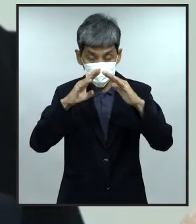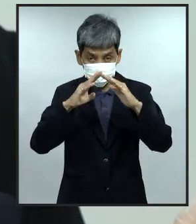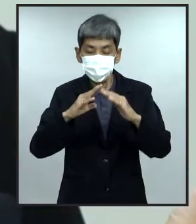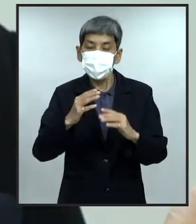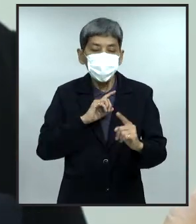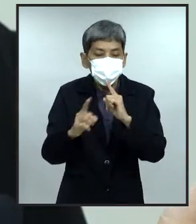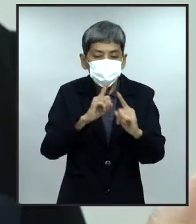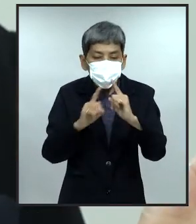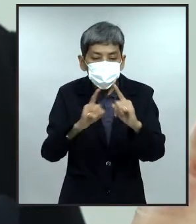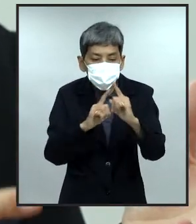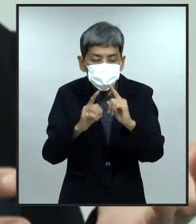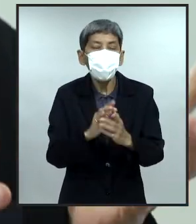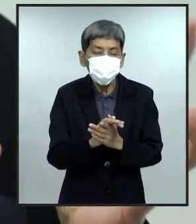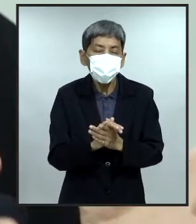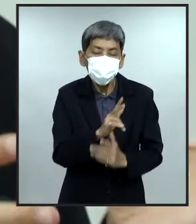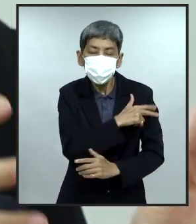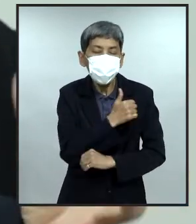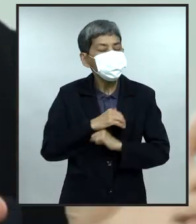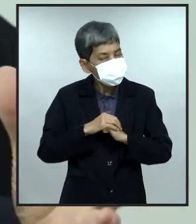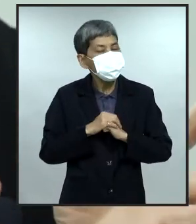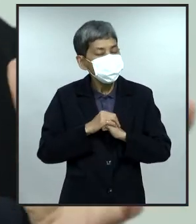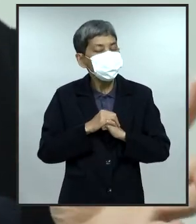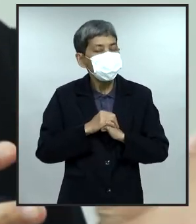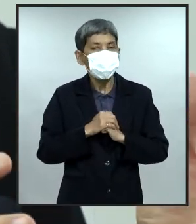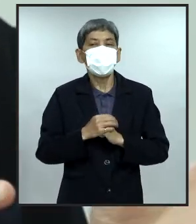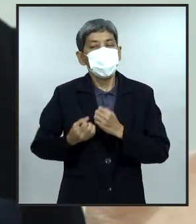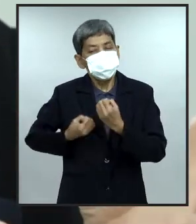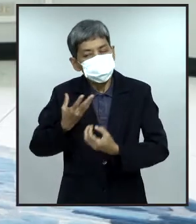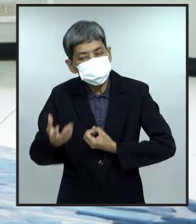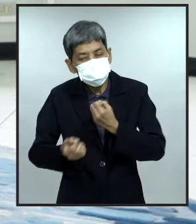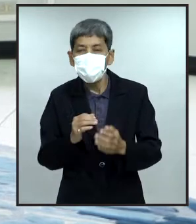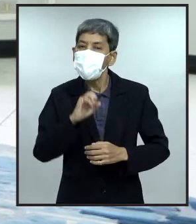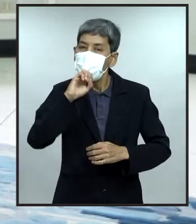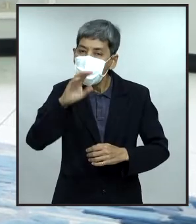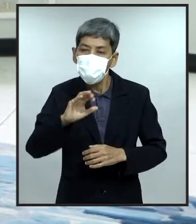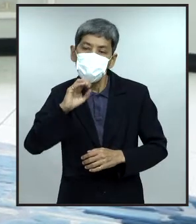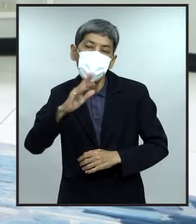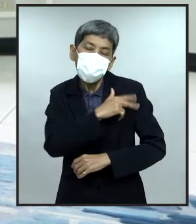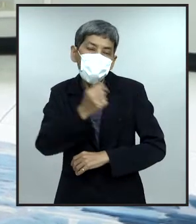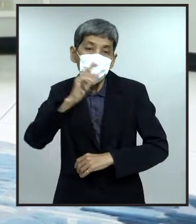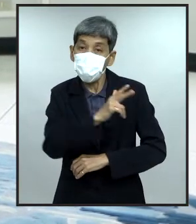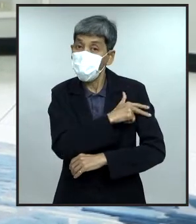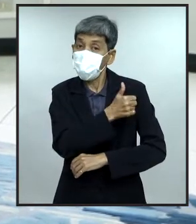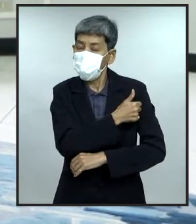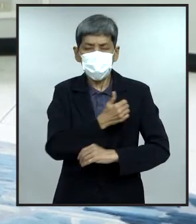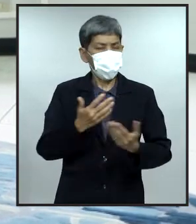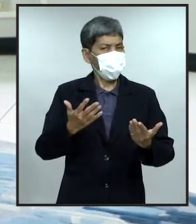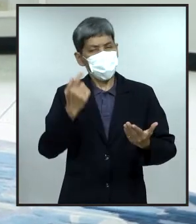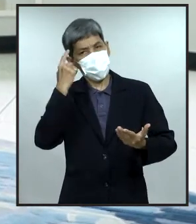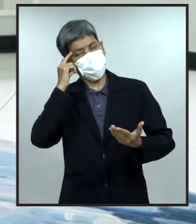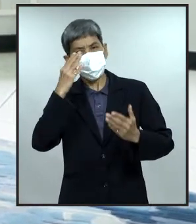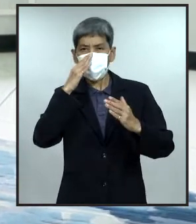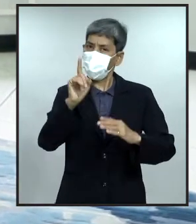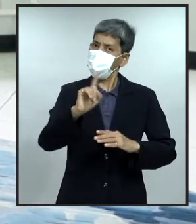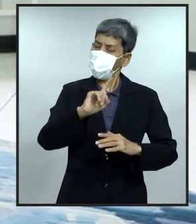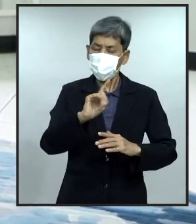ยกับหมอนะครับแล้วก็ บอกอาการ บอกหมอด้วยเพราะว่าหมอก็ยังไม่รู้ใน